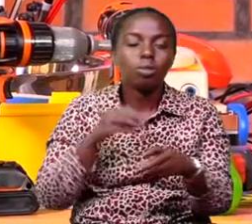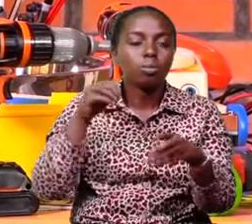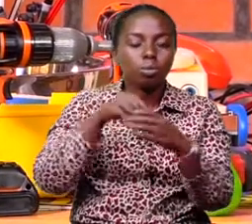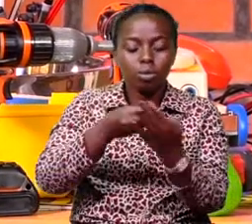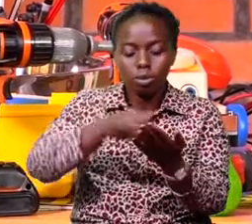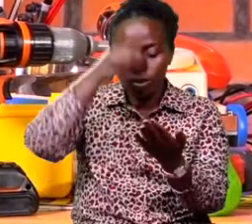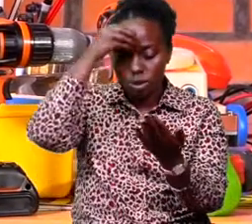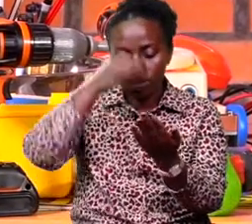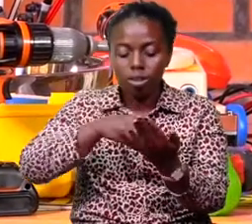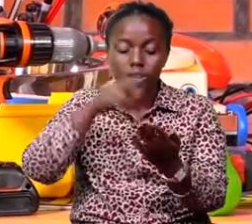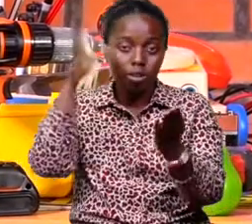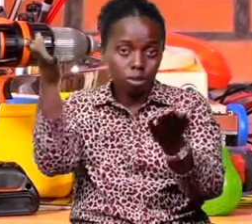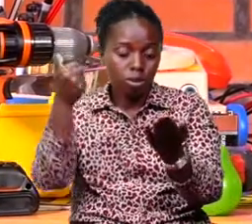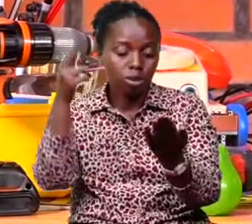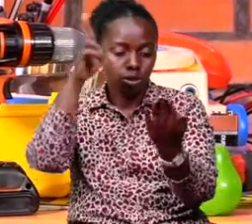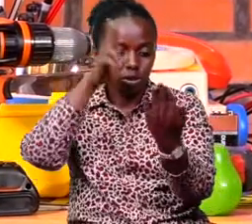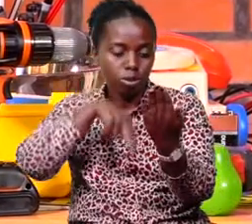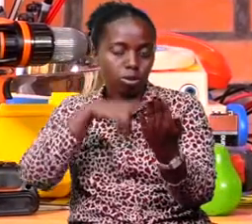soma.